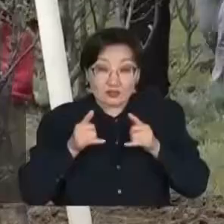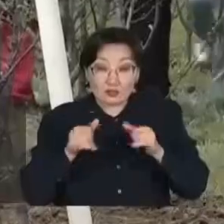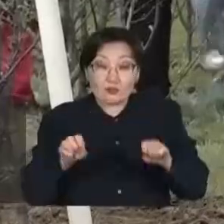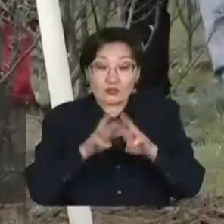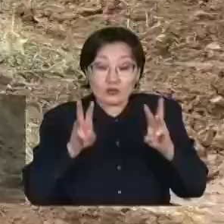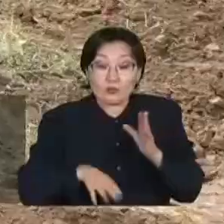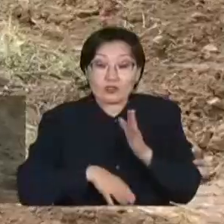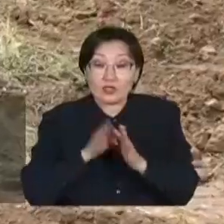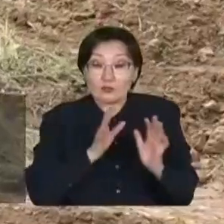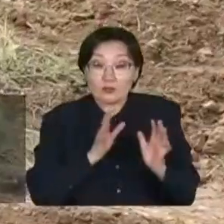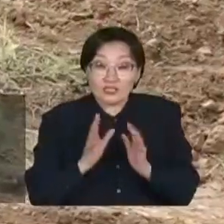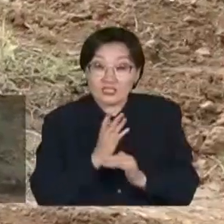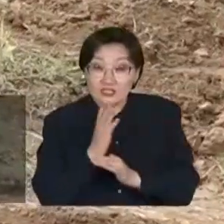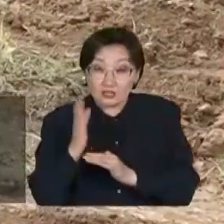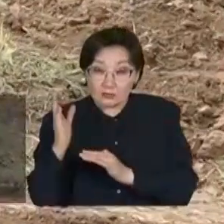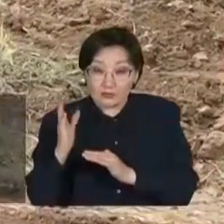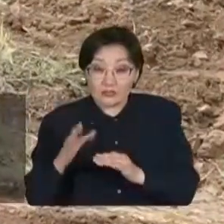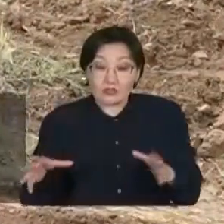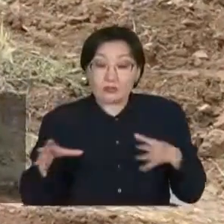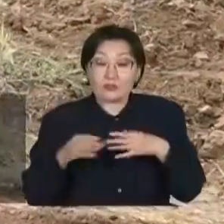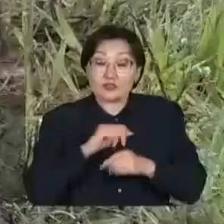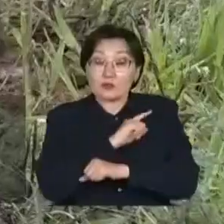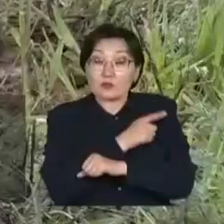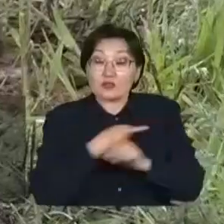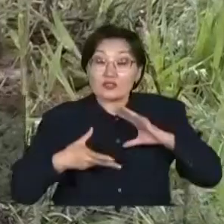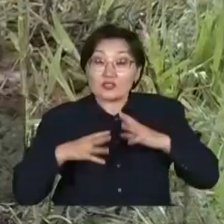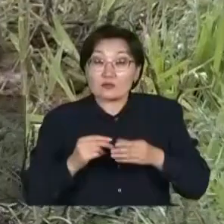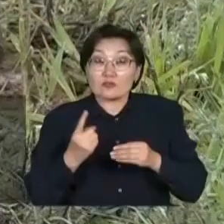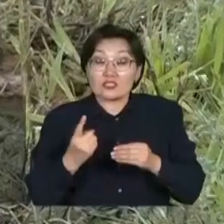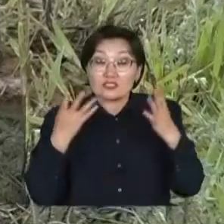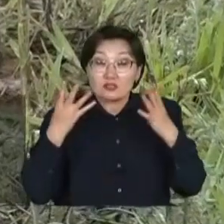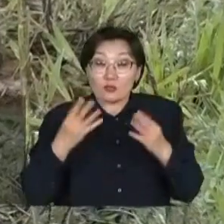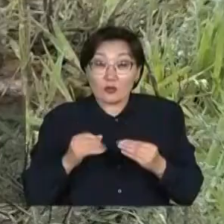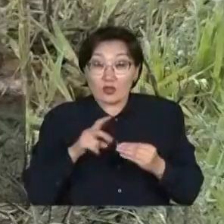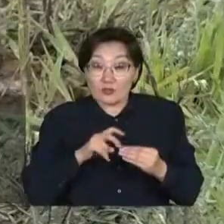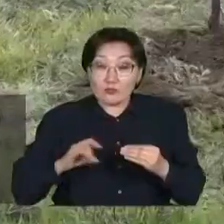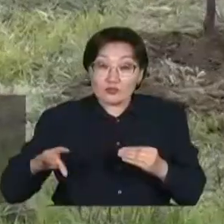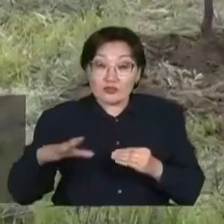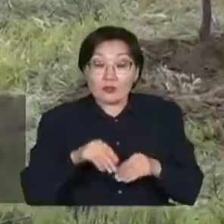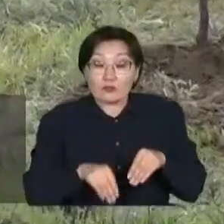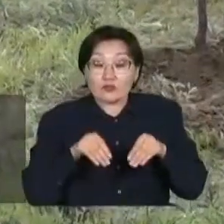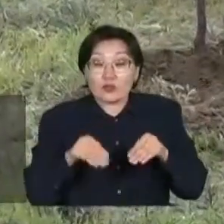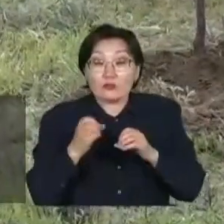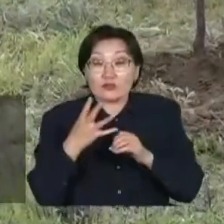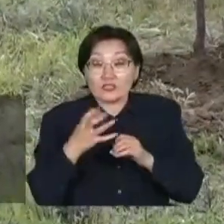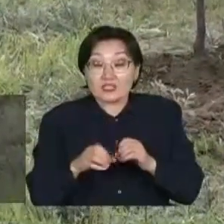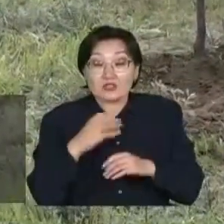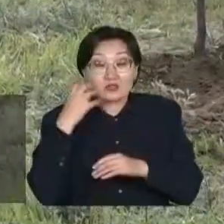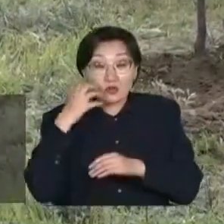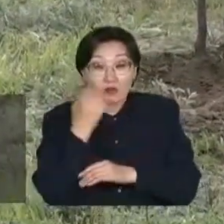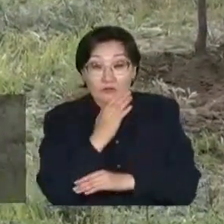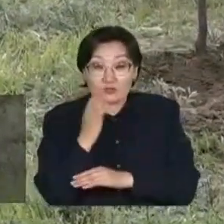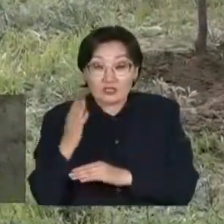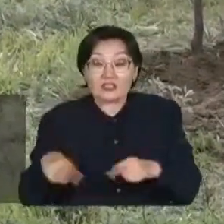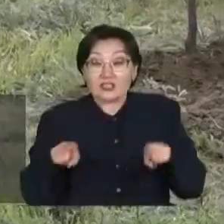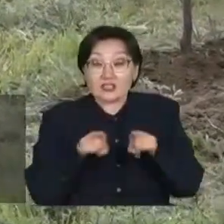обеспечить лучший уход за растениями. Совместными усилиями всего за один день в Алатауском районе посадили 500 яблоневых и столько